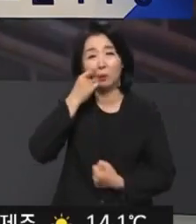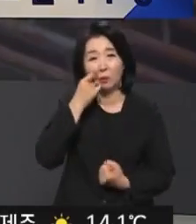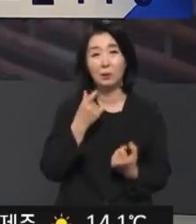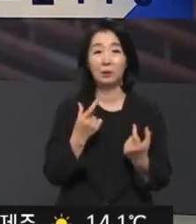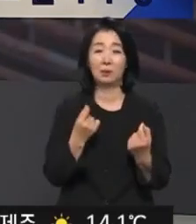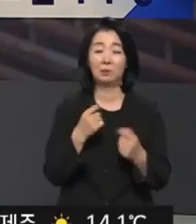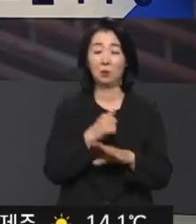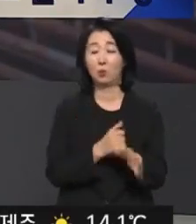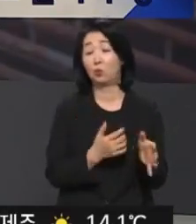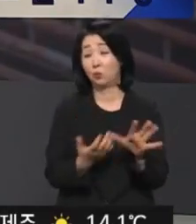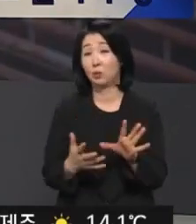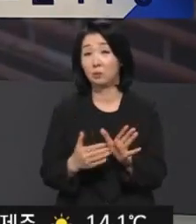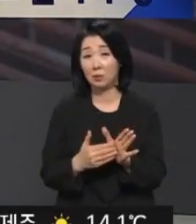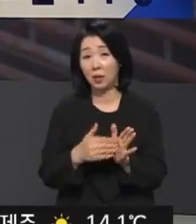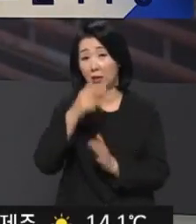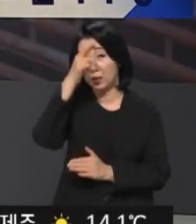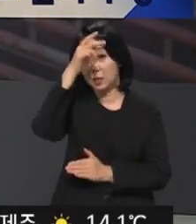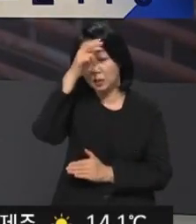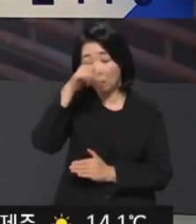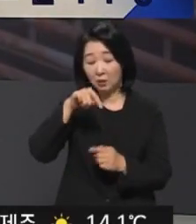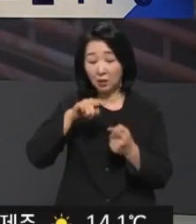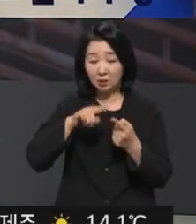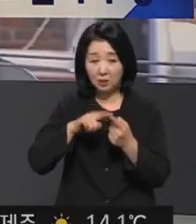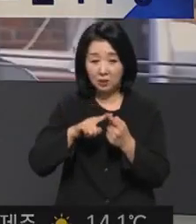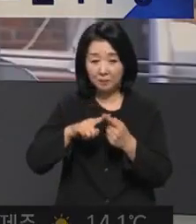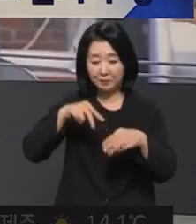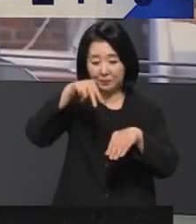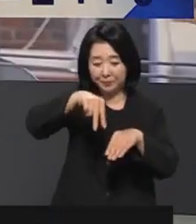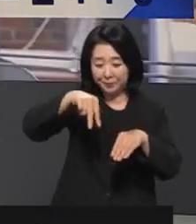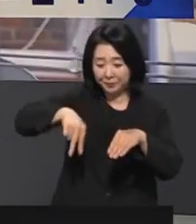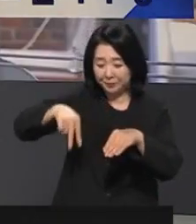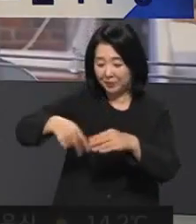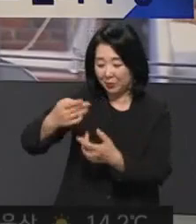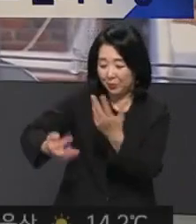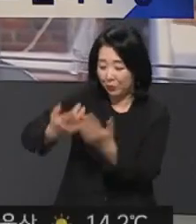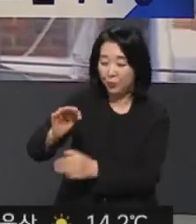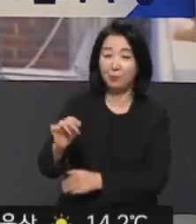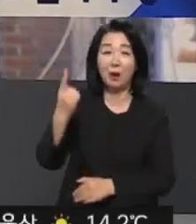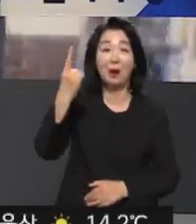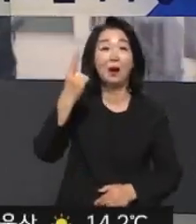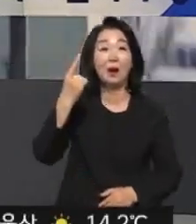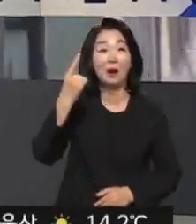알려졌습니다. 경찰은 집안의 멀티탭에서 불이 시작된 걸로 보고 있습니다.